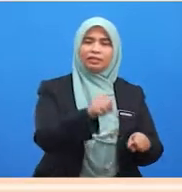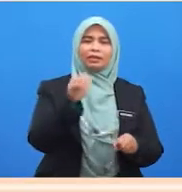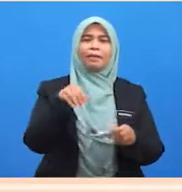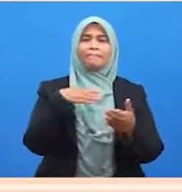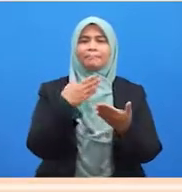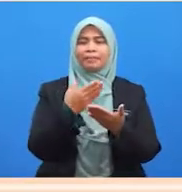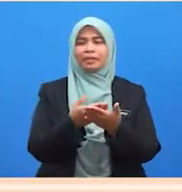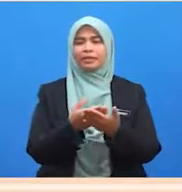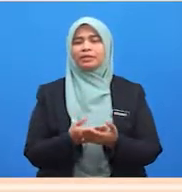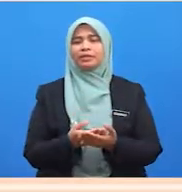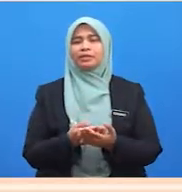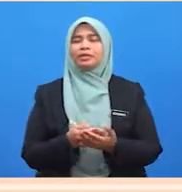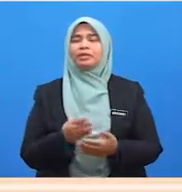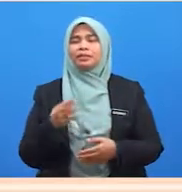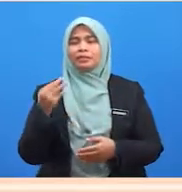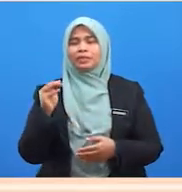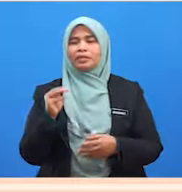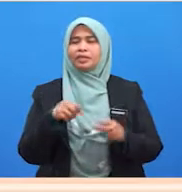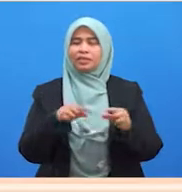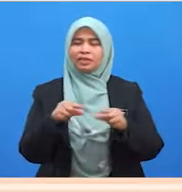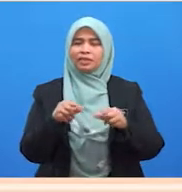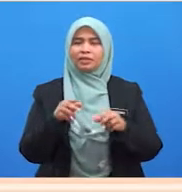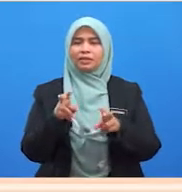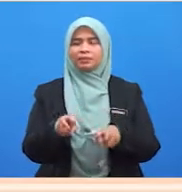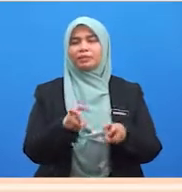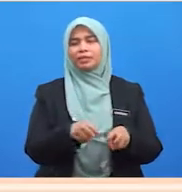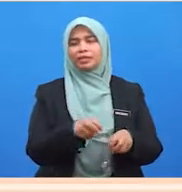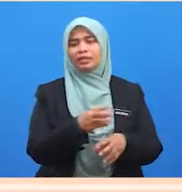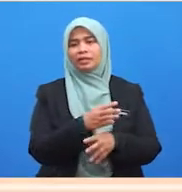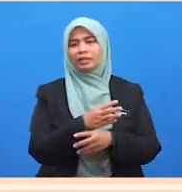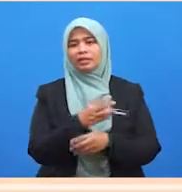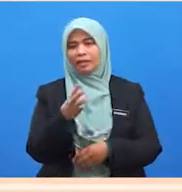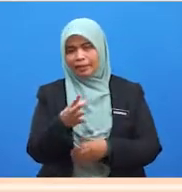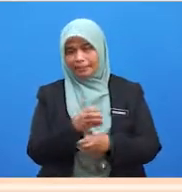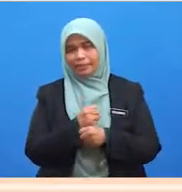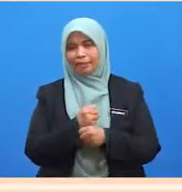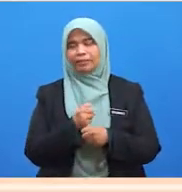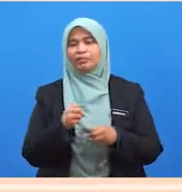pengairan baik, maka kegiatan pertanian juga dapat dijalankan dengan baik.